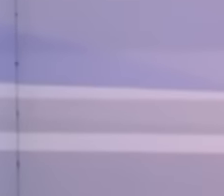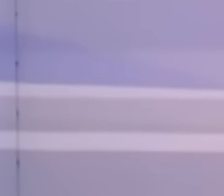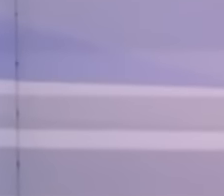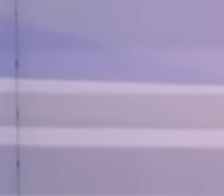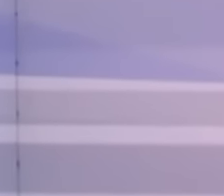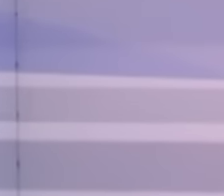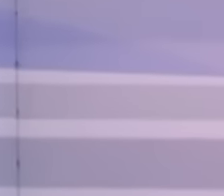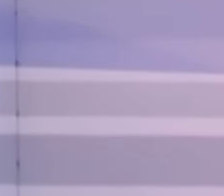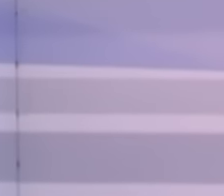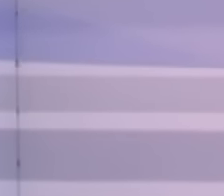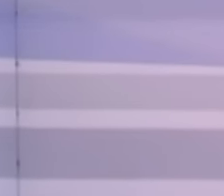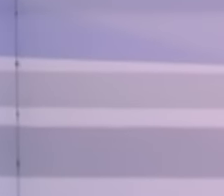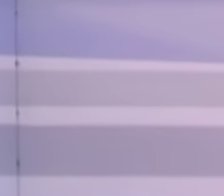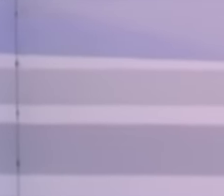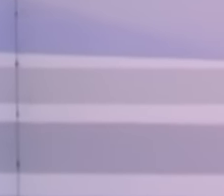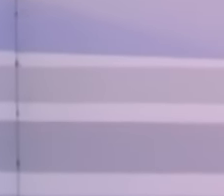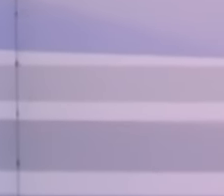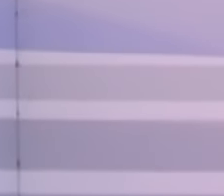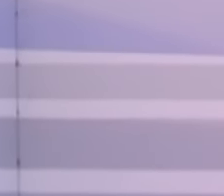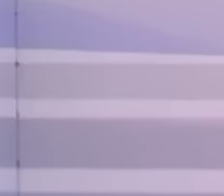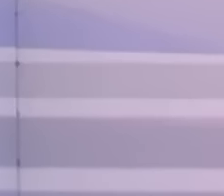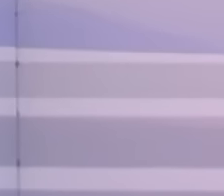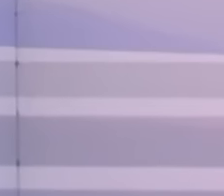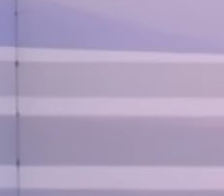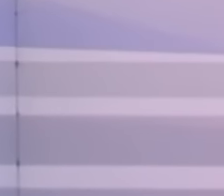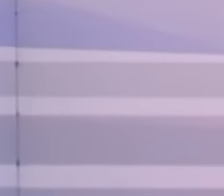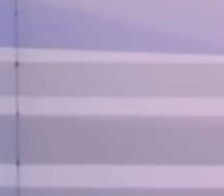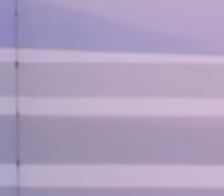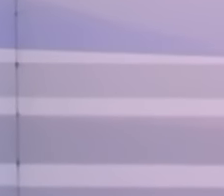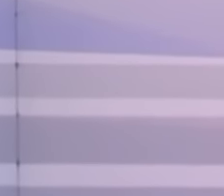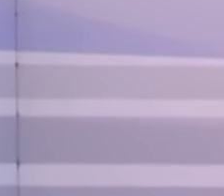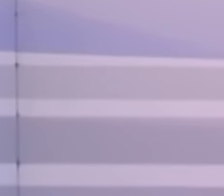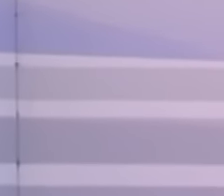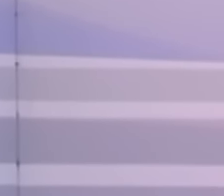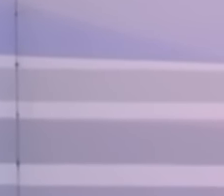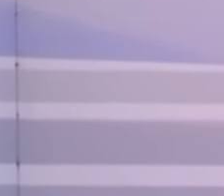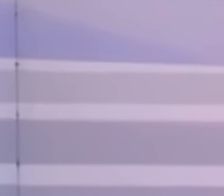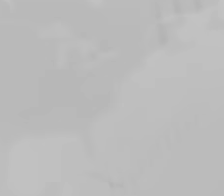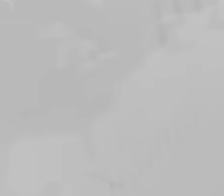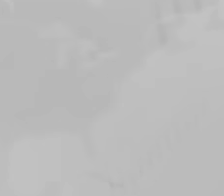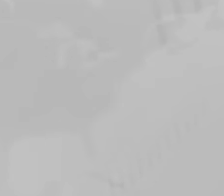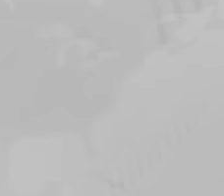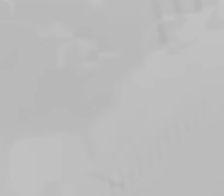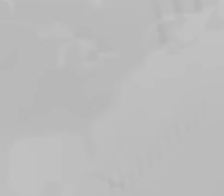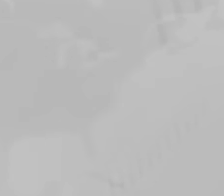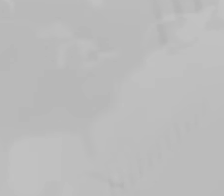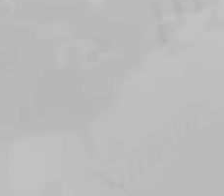abroad, samahan nyo kami sa GMA Pinoy TV at www.gmanews.tv.